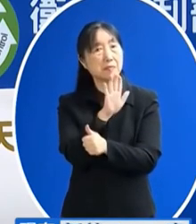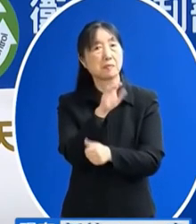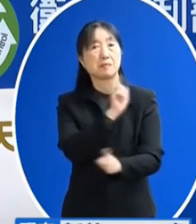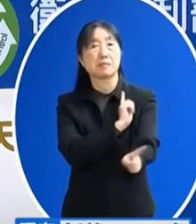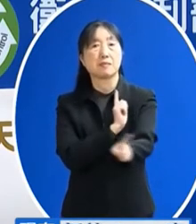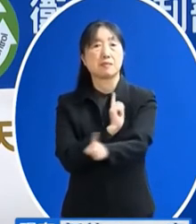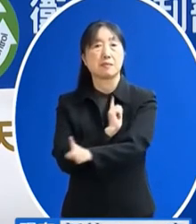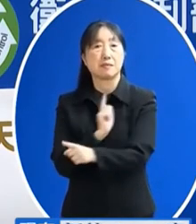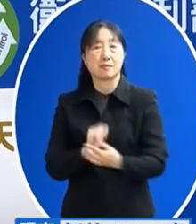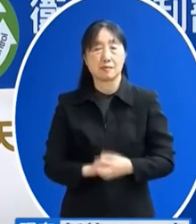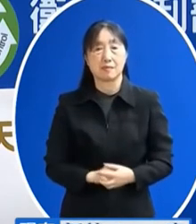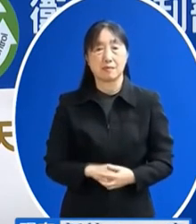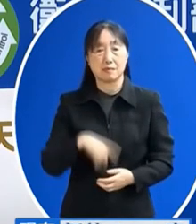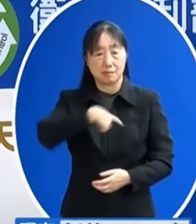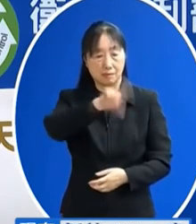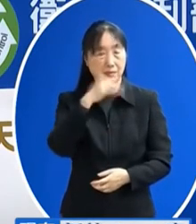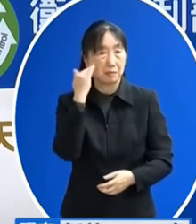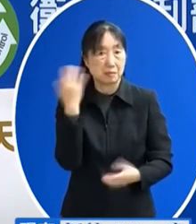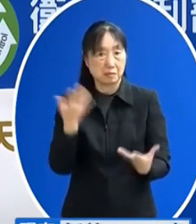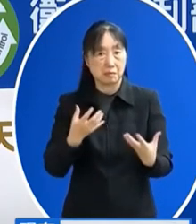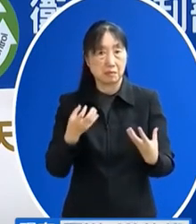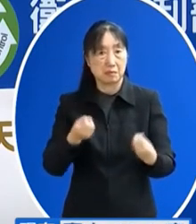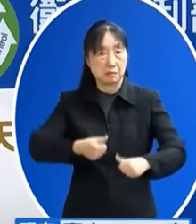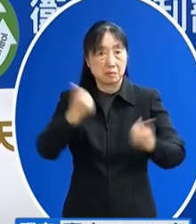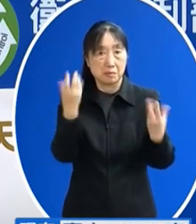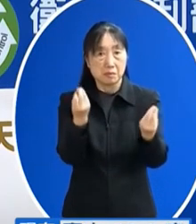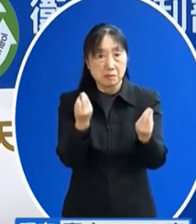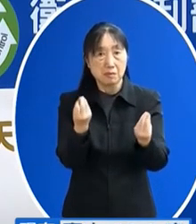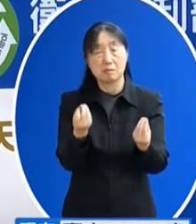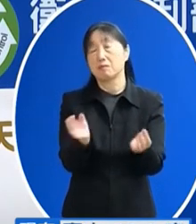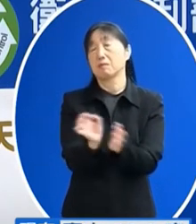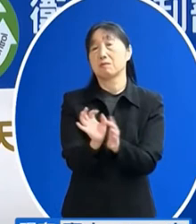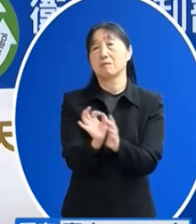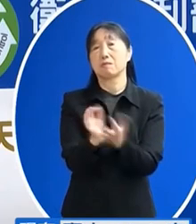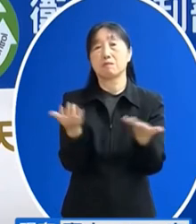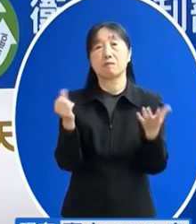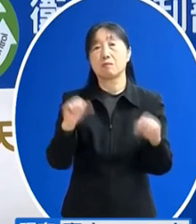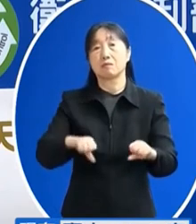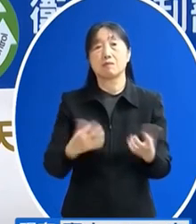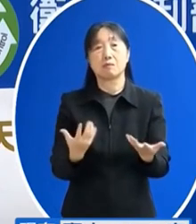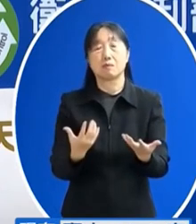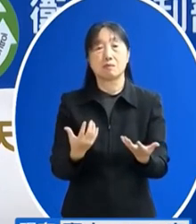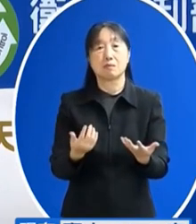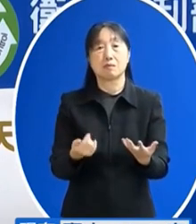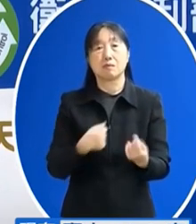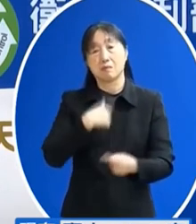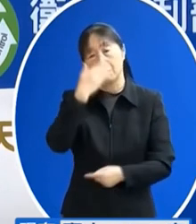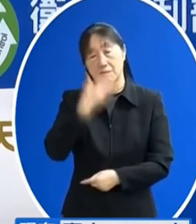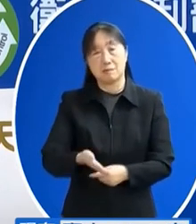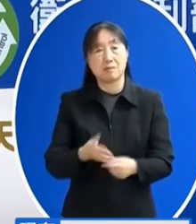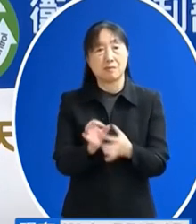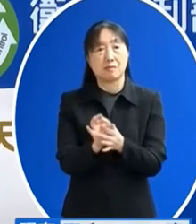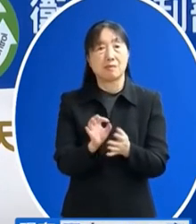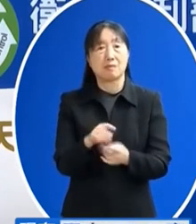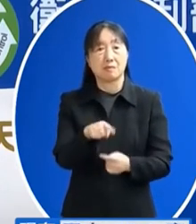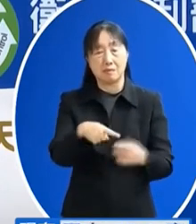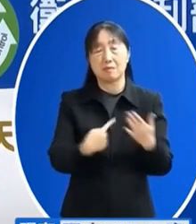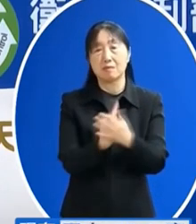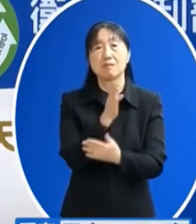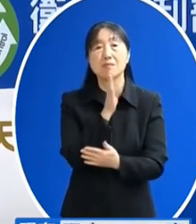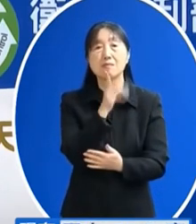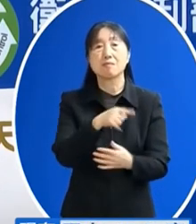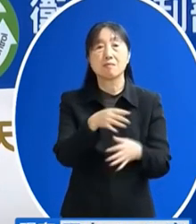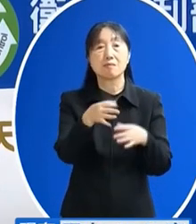向，那双方没有办法合意，那当然就不会成嘛。好，那就是这个事情就这样，这是纯粹的是一